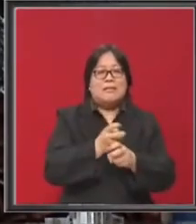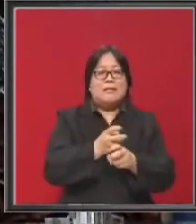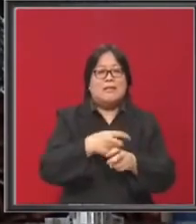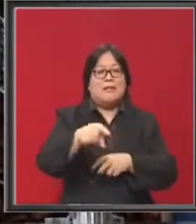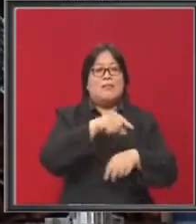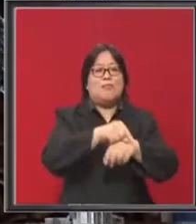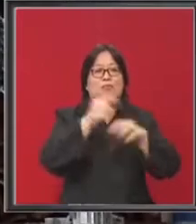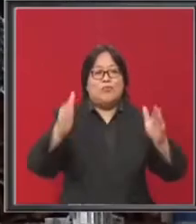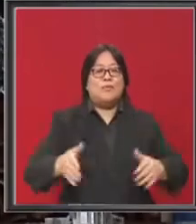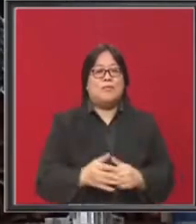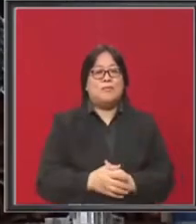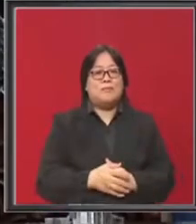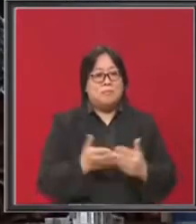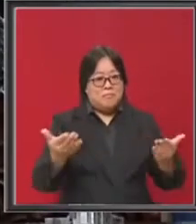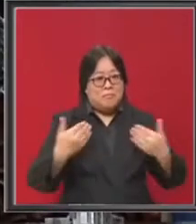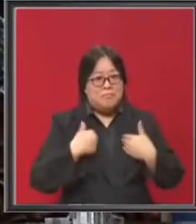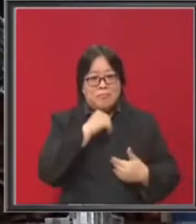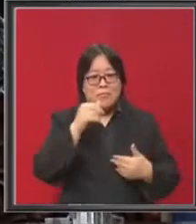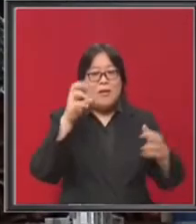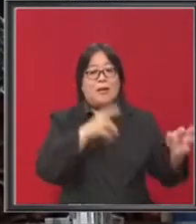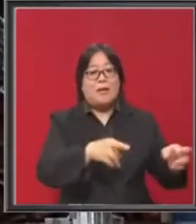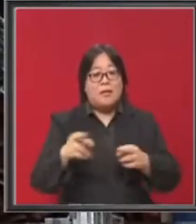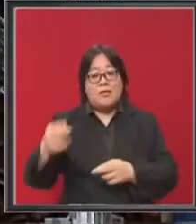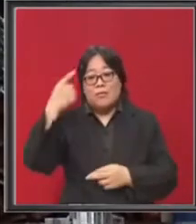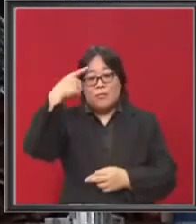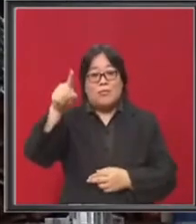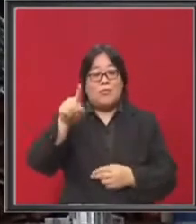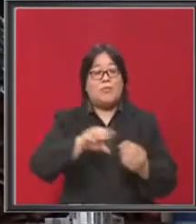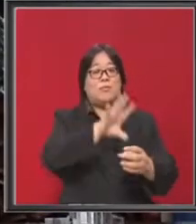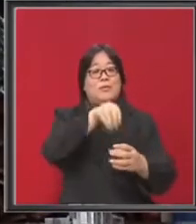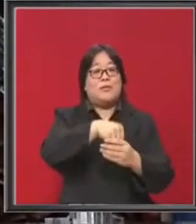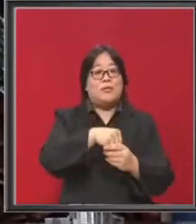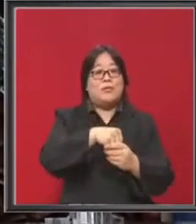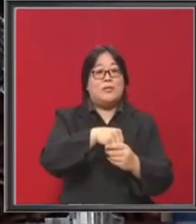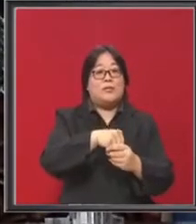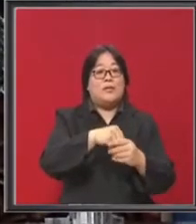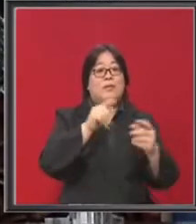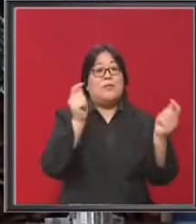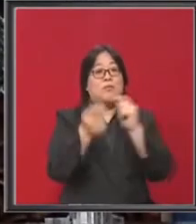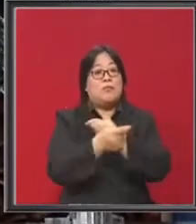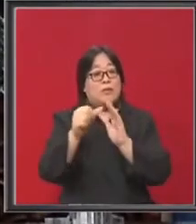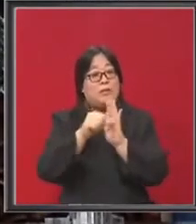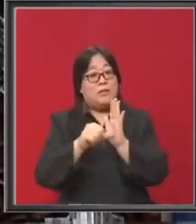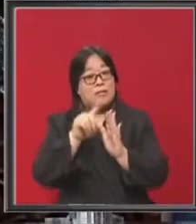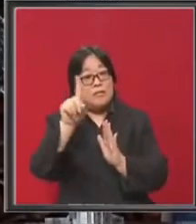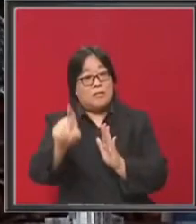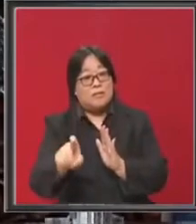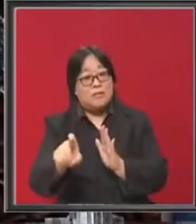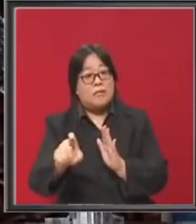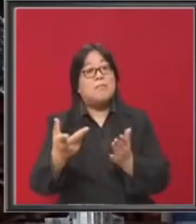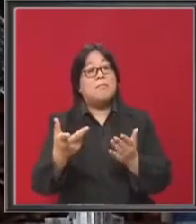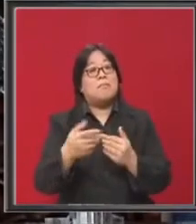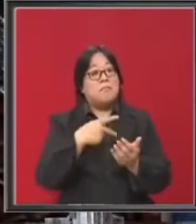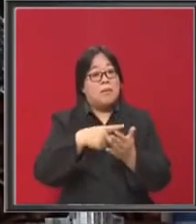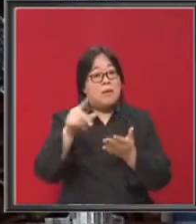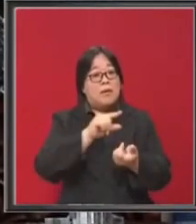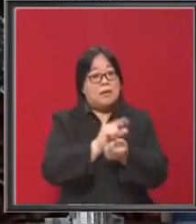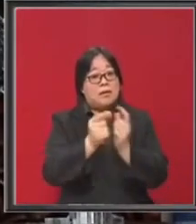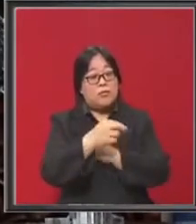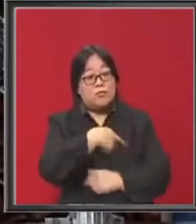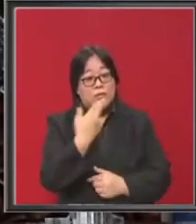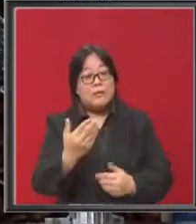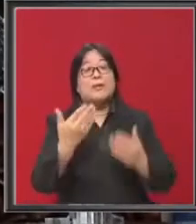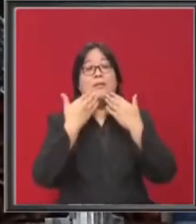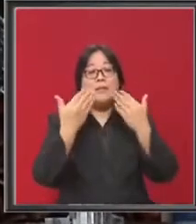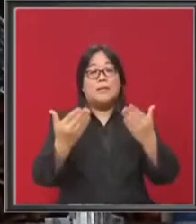oleh pengguna Apakah ada rancangan untuk memasukkan dalam pindahan itu nanti berupa pampasan atau ganti rugi